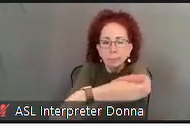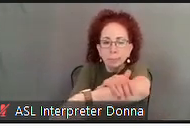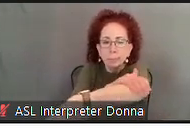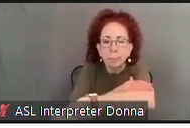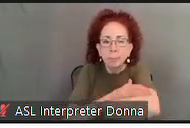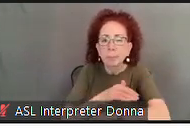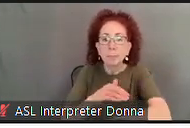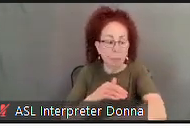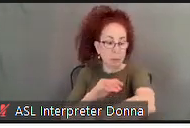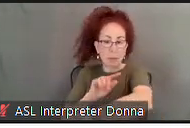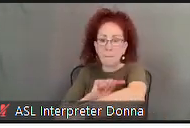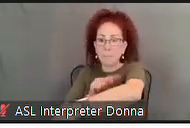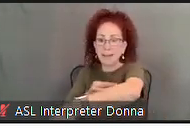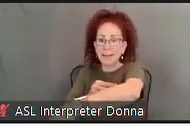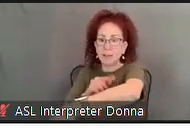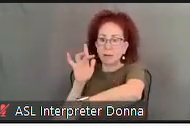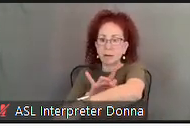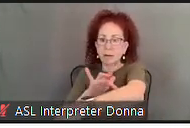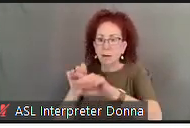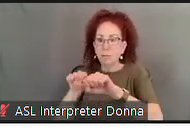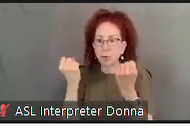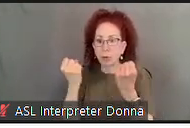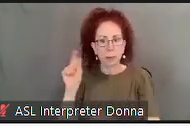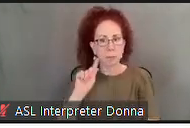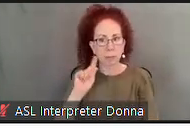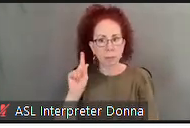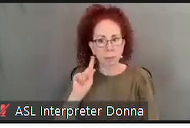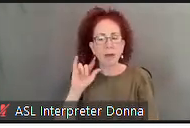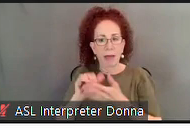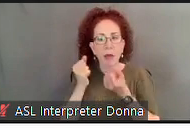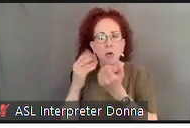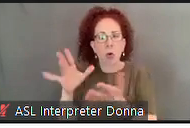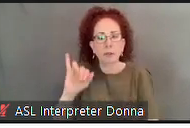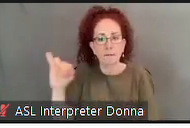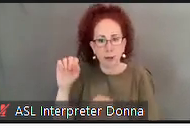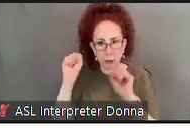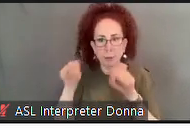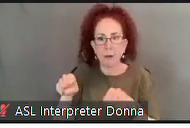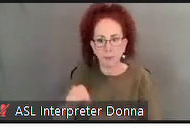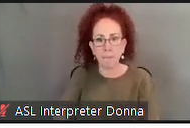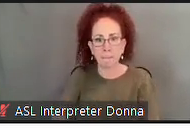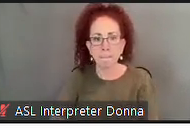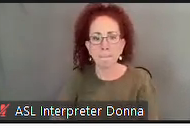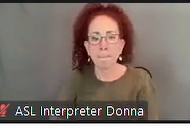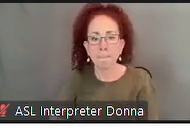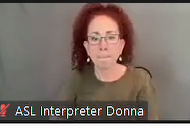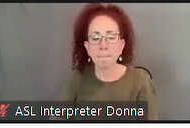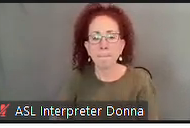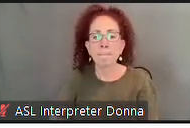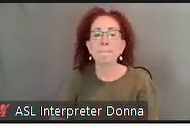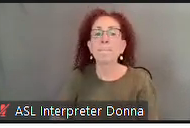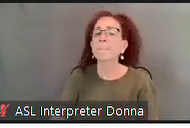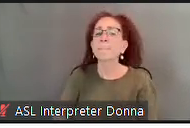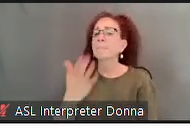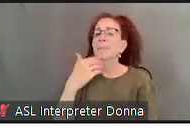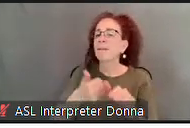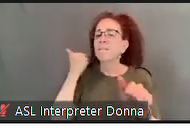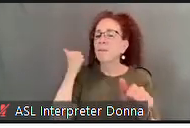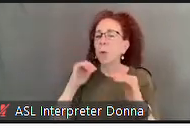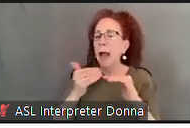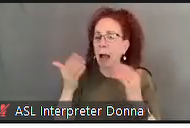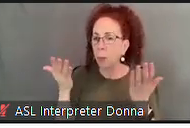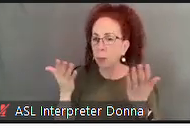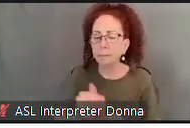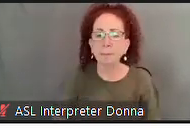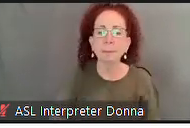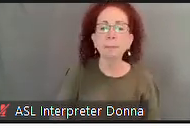护肤霜。如果有皮肤如果有得水泡的地方，请不要去把它弄破。那我们